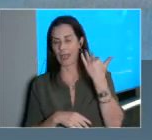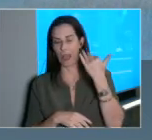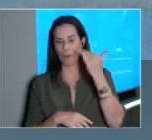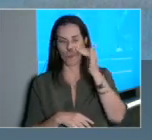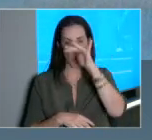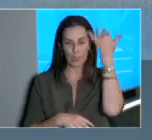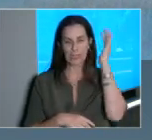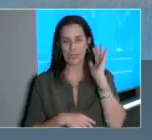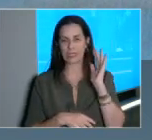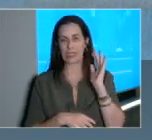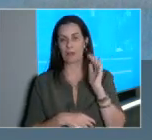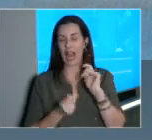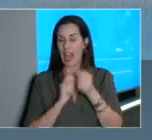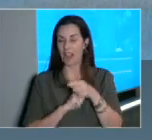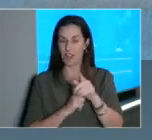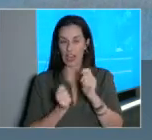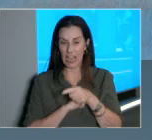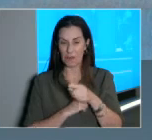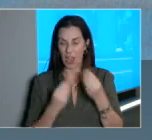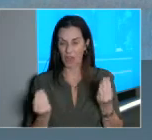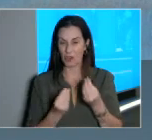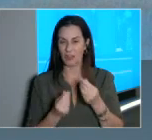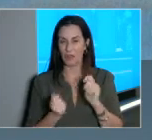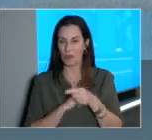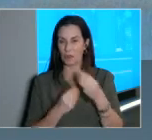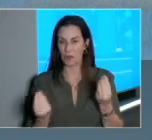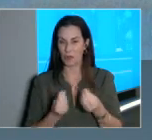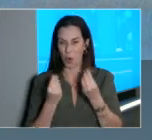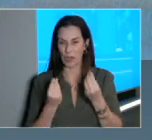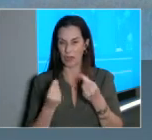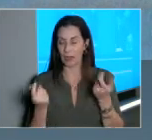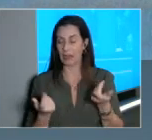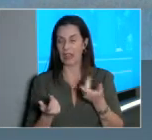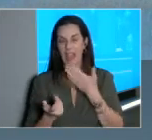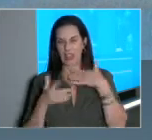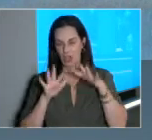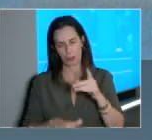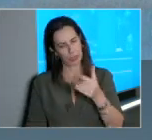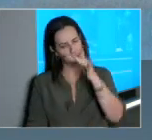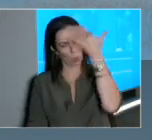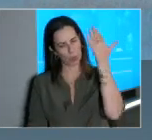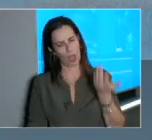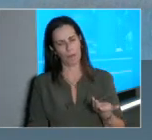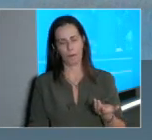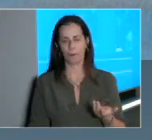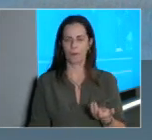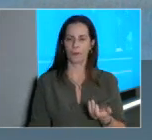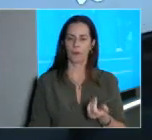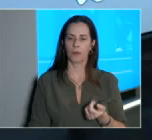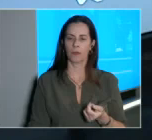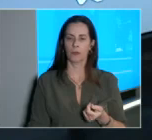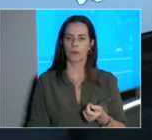קצת מוגזמים מדי, אבל להפוך את זה... לא, לא, לא, ממש לא. לא, אבל להפוך את זה לקמפיין אנטישמי, זה לא מוגזם?